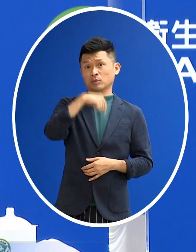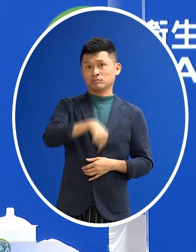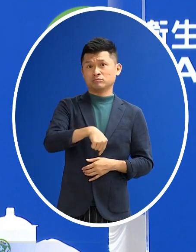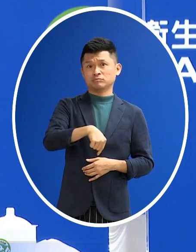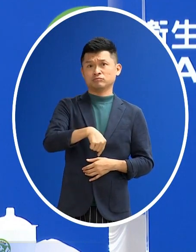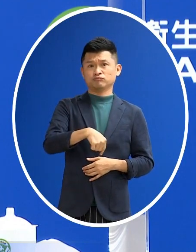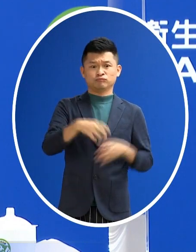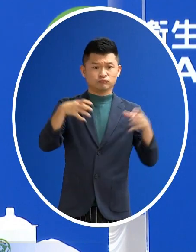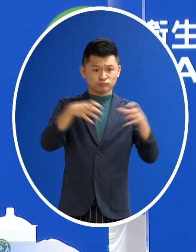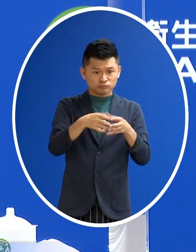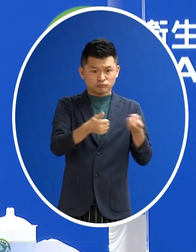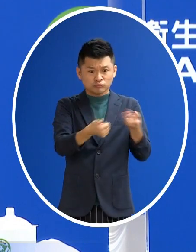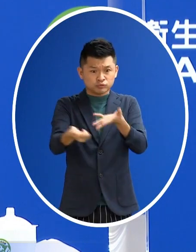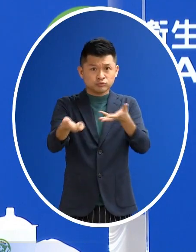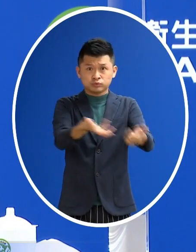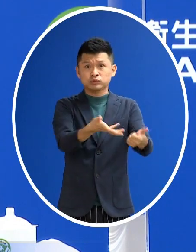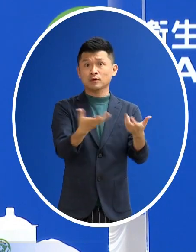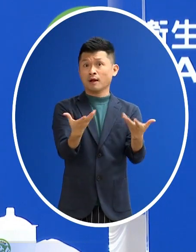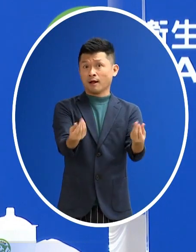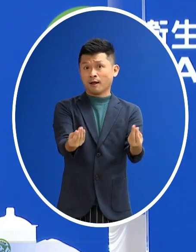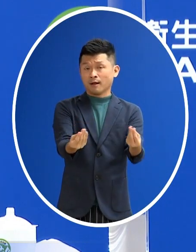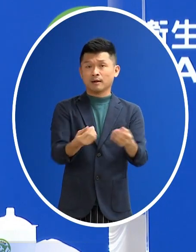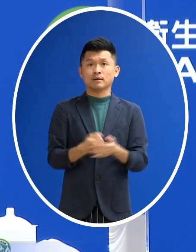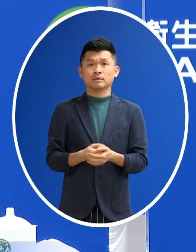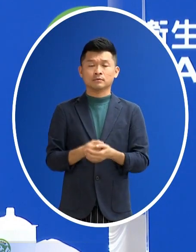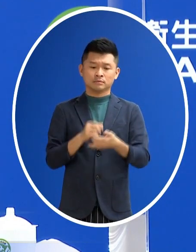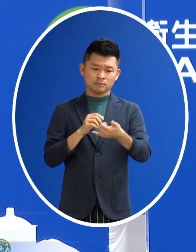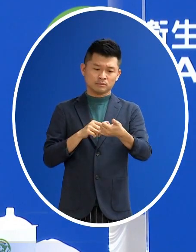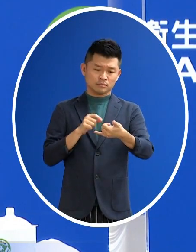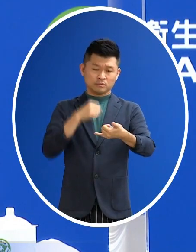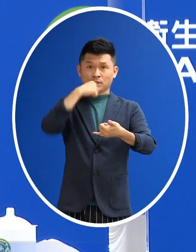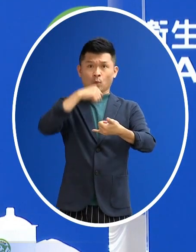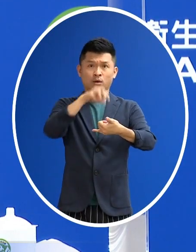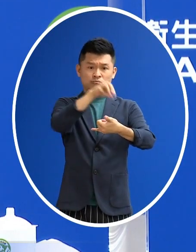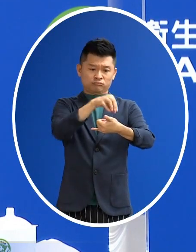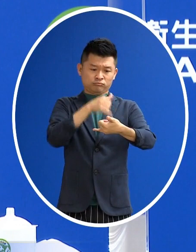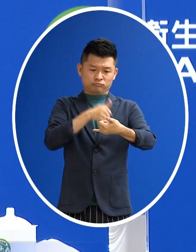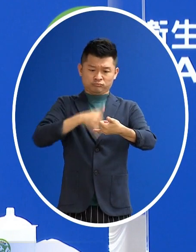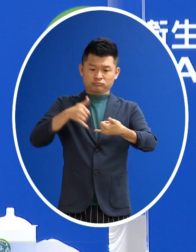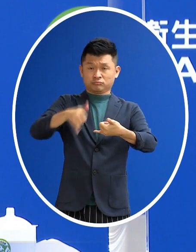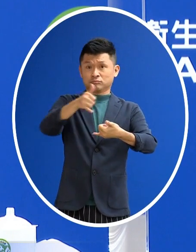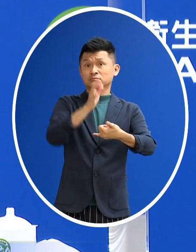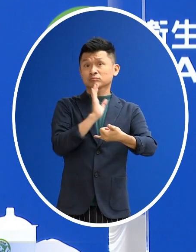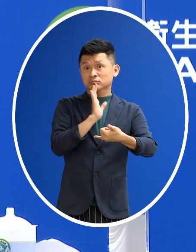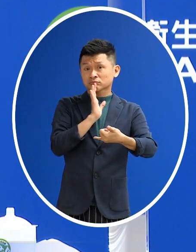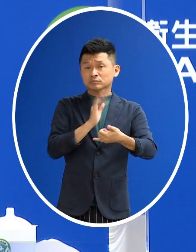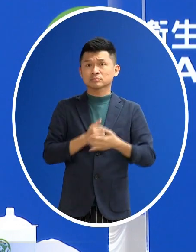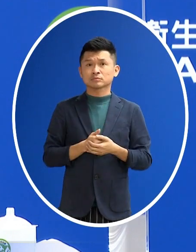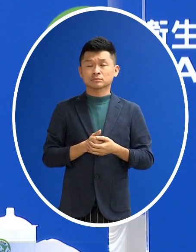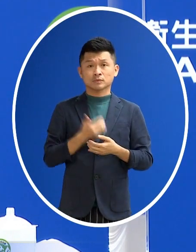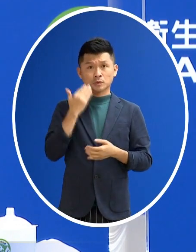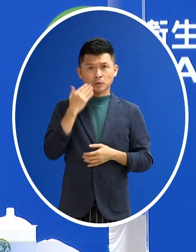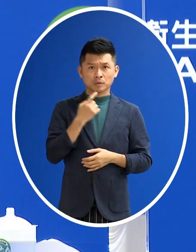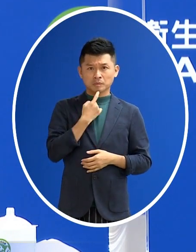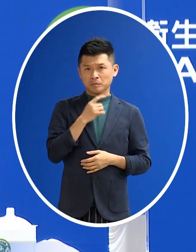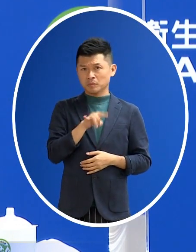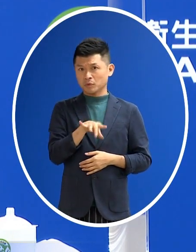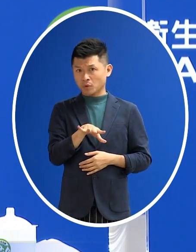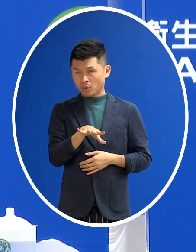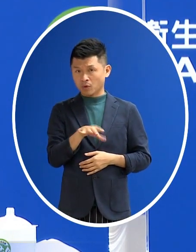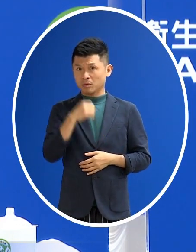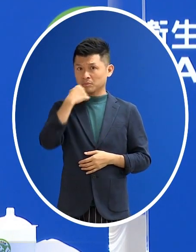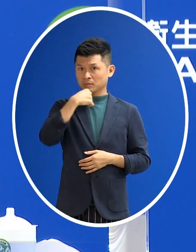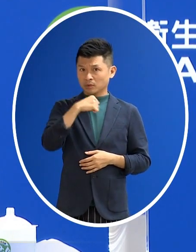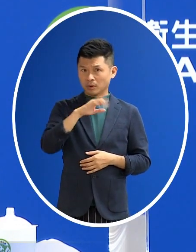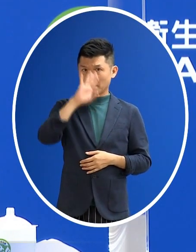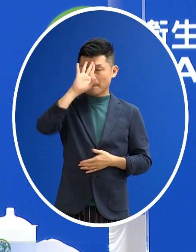有群聚的情况，它分散在全省的各地。好，那如果以这样的情况有这样的一个状况的话，那台湾应该